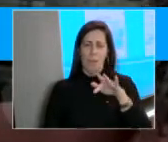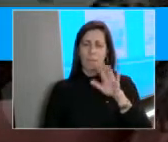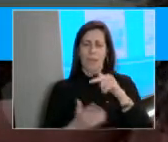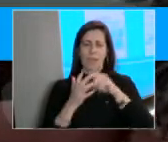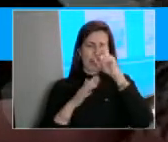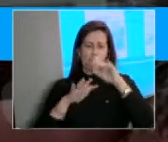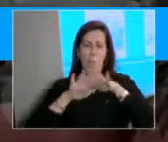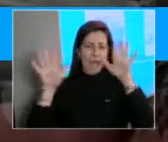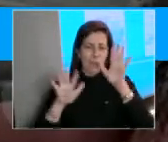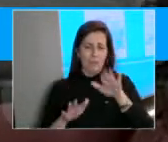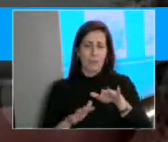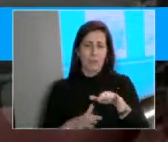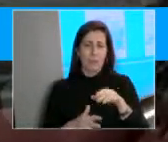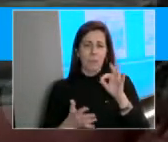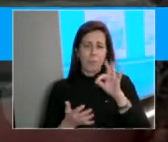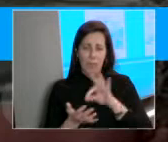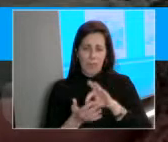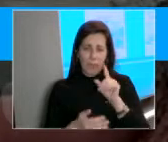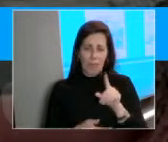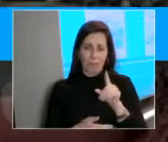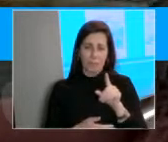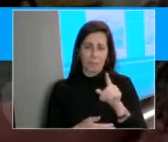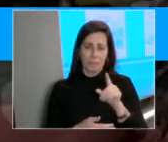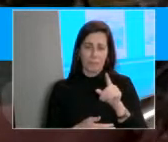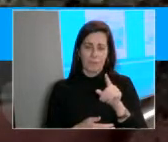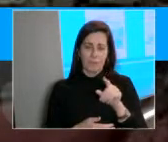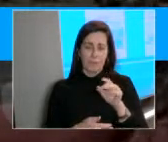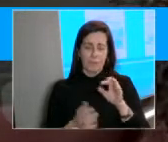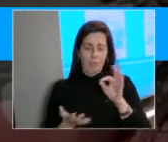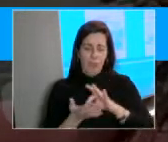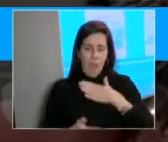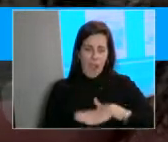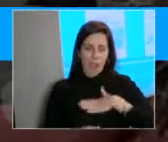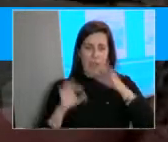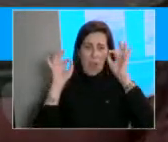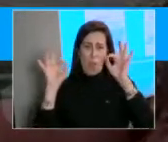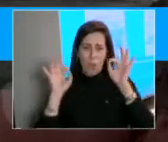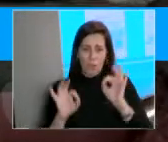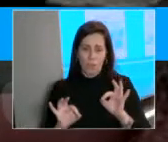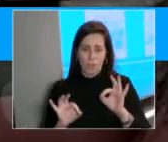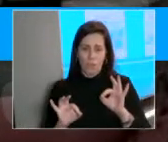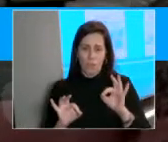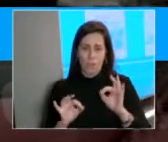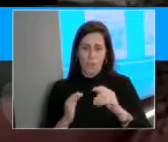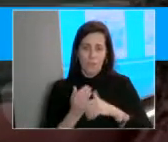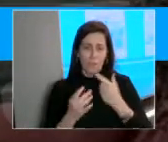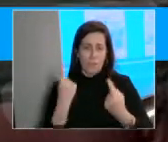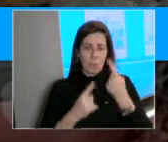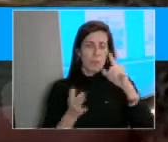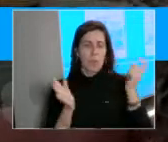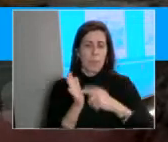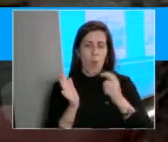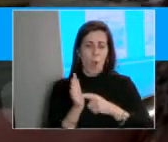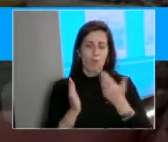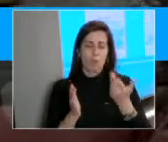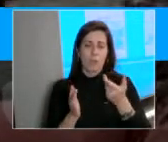האוויר, אז היו פה מסכות. הנקודה היא שוב, ברגע שהגיע ראש השנה, ואתה יודע, חנויות אין בהם את כמות המסכות ברגיל, פתאום יש ביקוש,